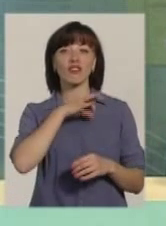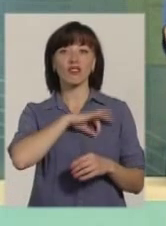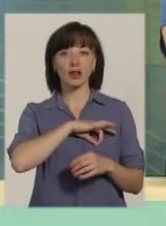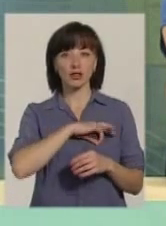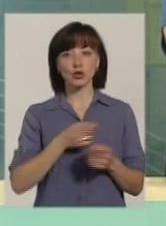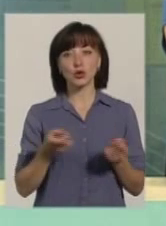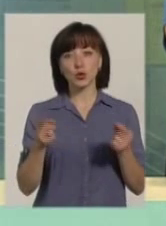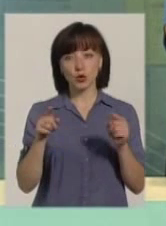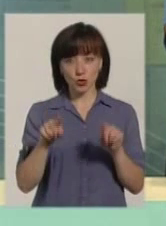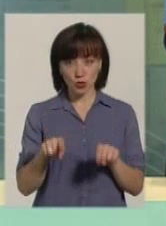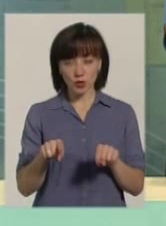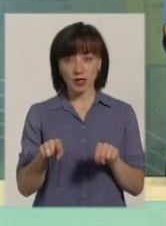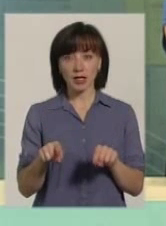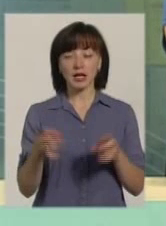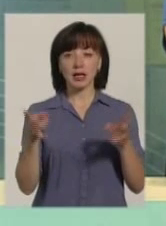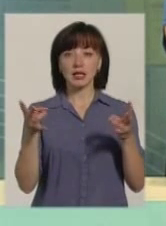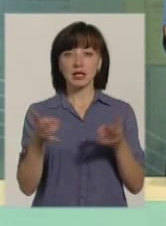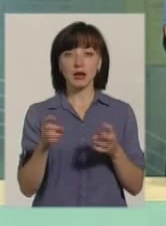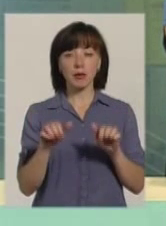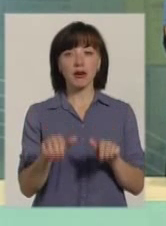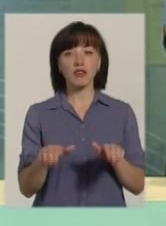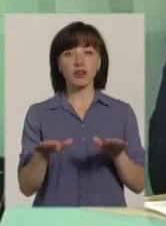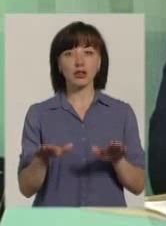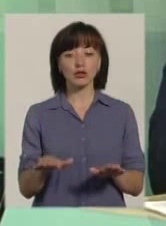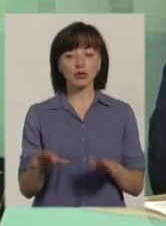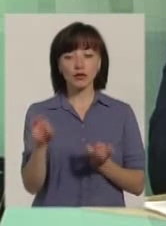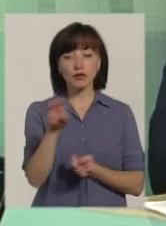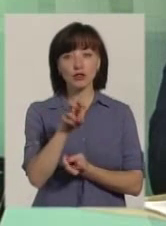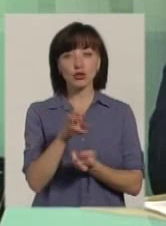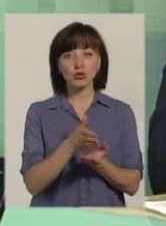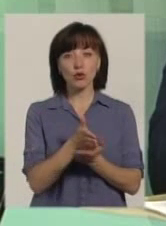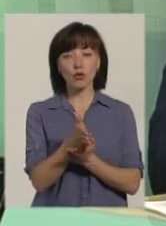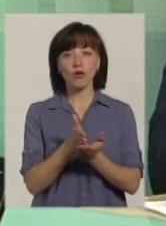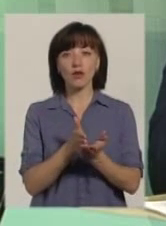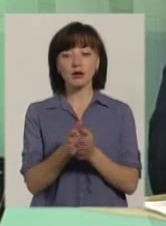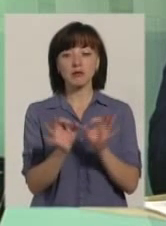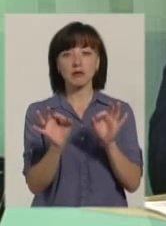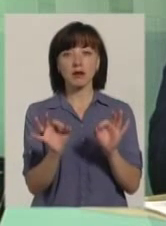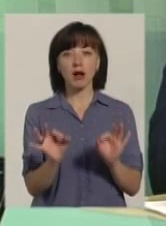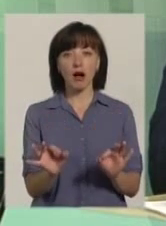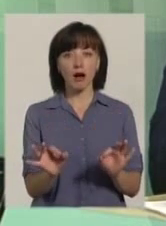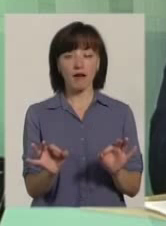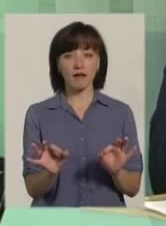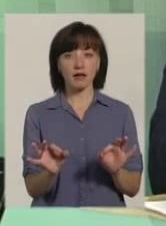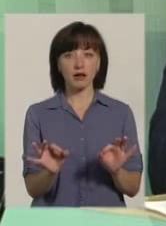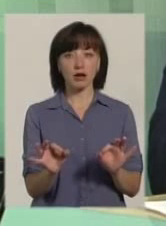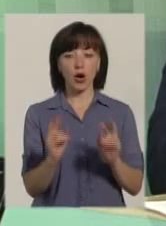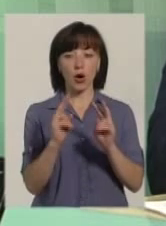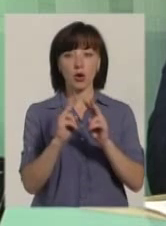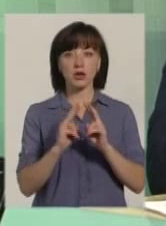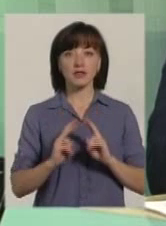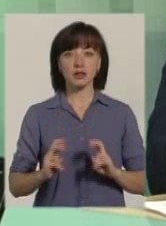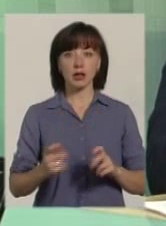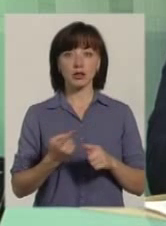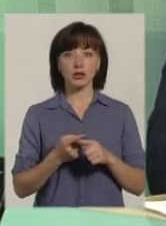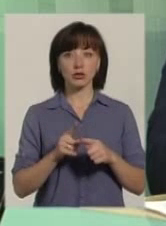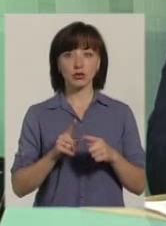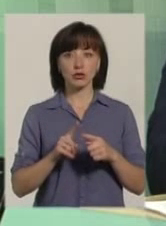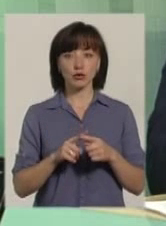ось тут. І треба вишукувати шляхи просто правильного розв'язання цього